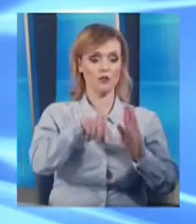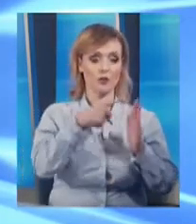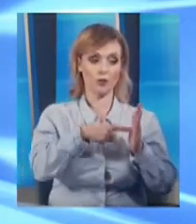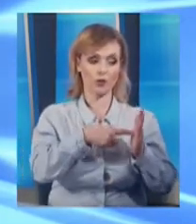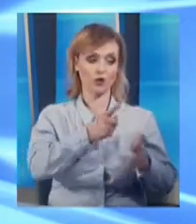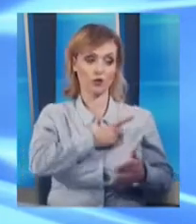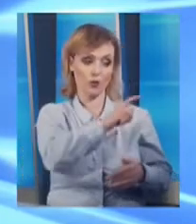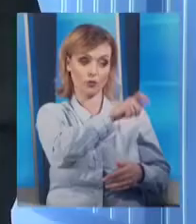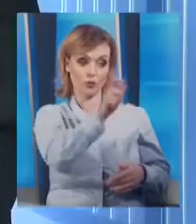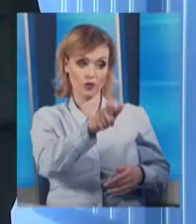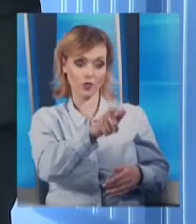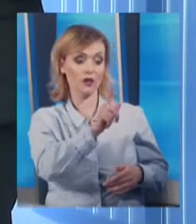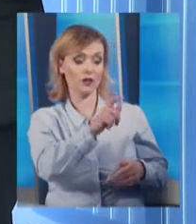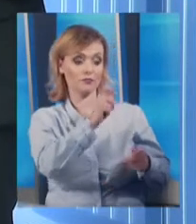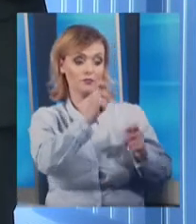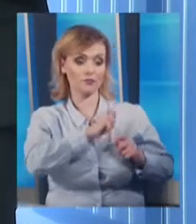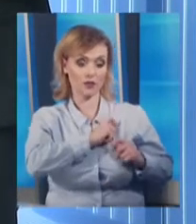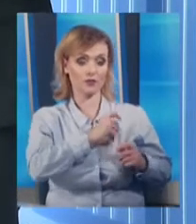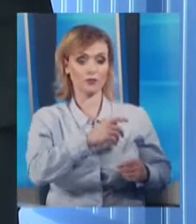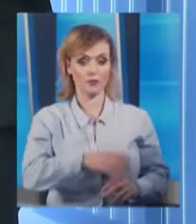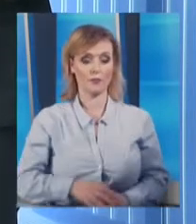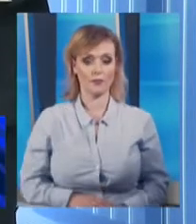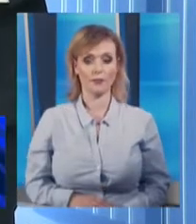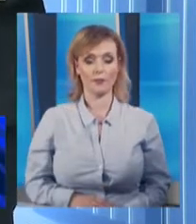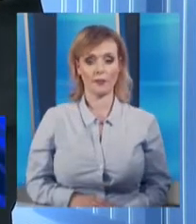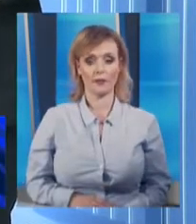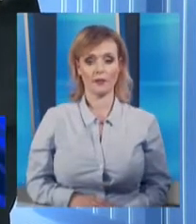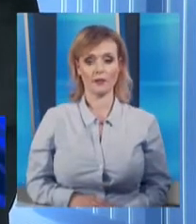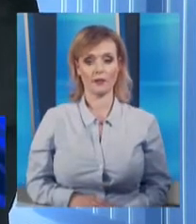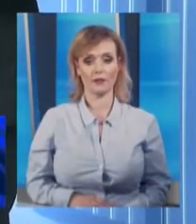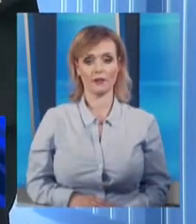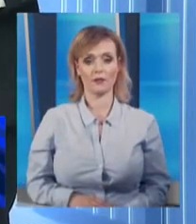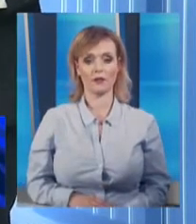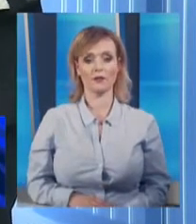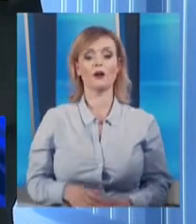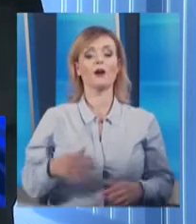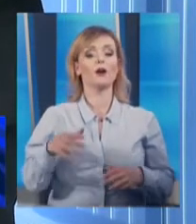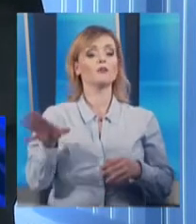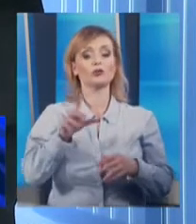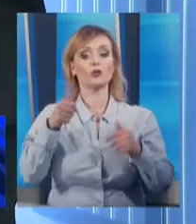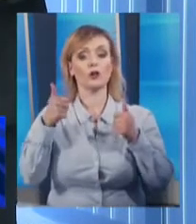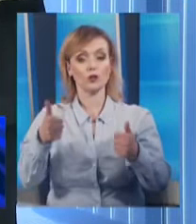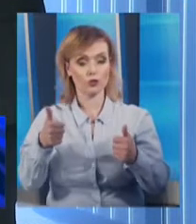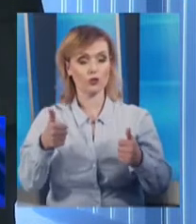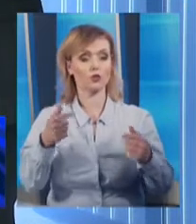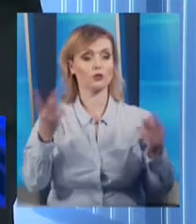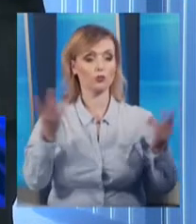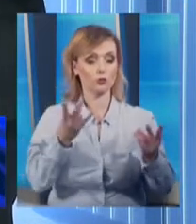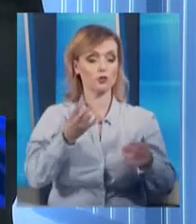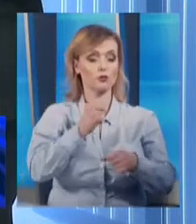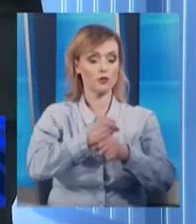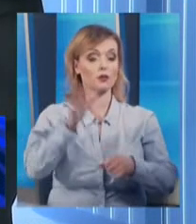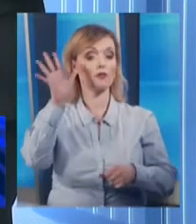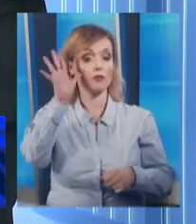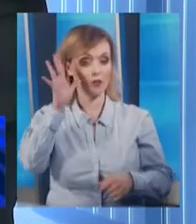alegătorilor și să continuăm după aceea. Dacă aș putea să am o mică intervenție, lucrurile bune trebuie făcute la timp și eu sunt cel care am lansat